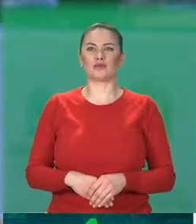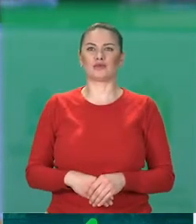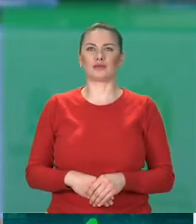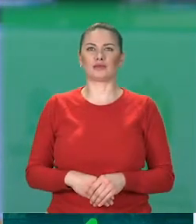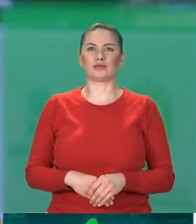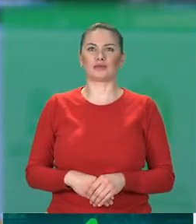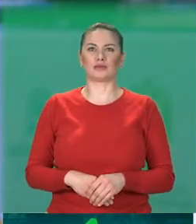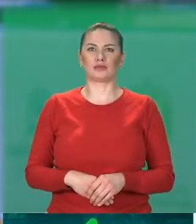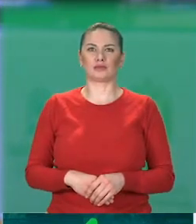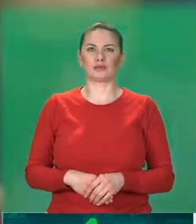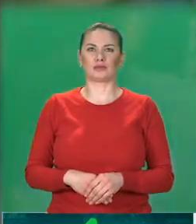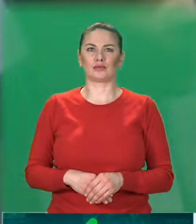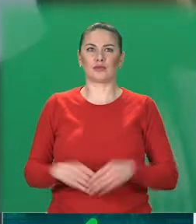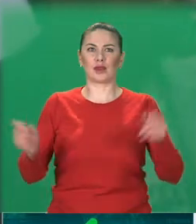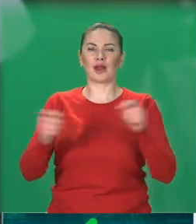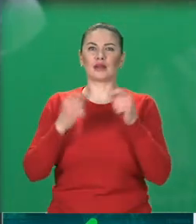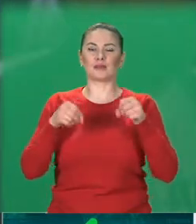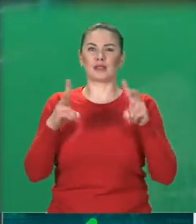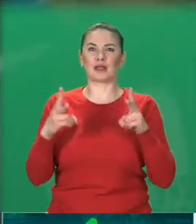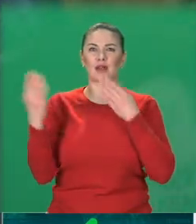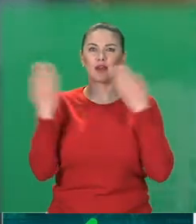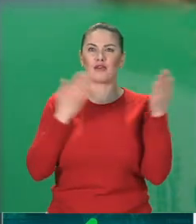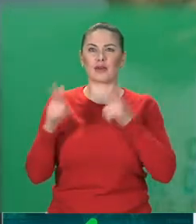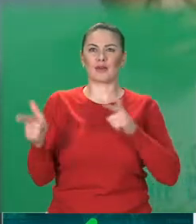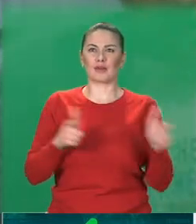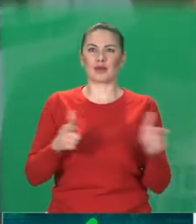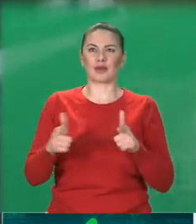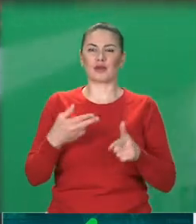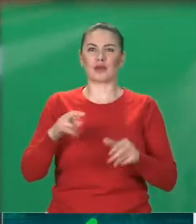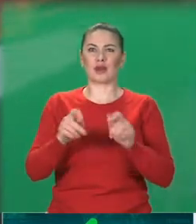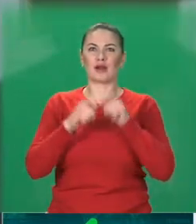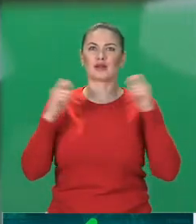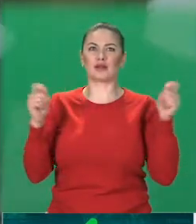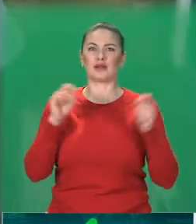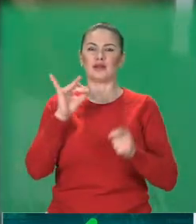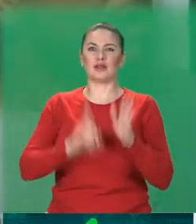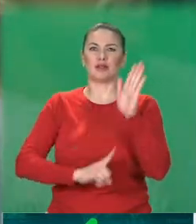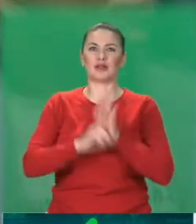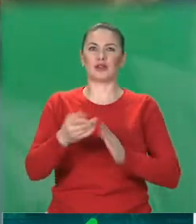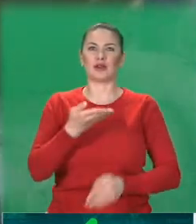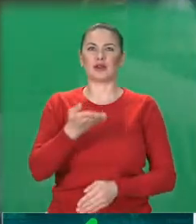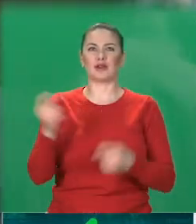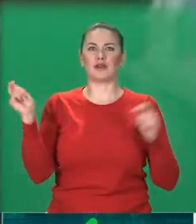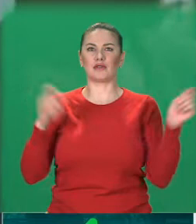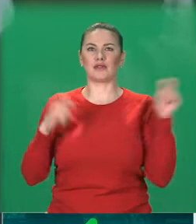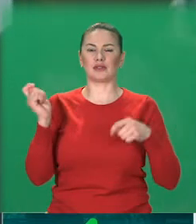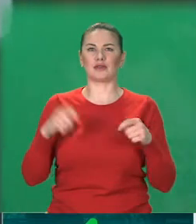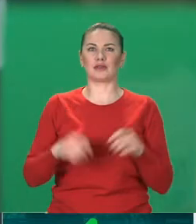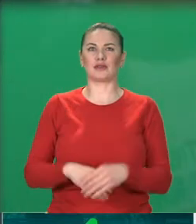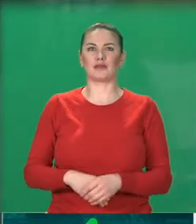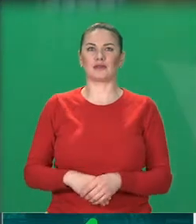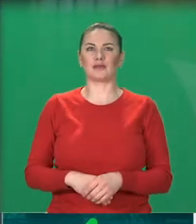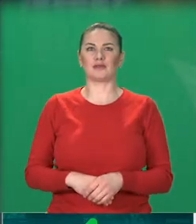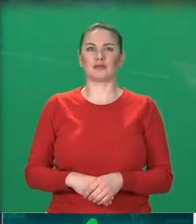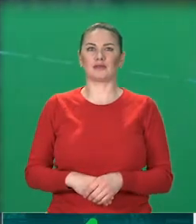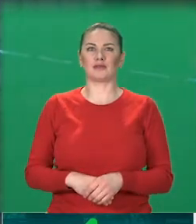сняли эксклюзивный фильм. Открытие начинается через 8 часов. Должны успеть? Да, но оказывается у нас с Сахалином разница 8 часов. Поэтому похоже,